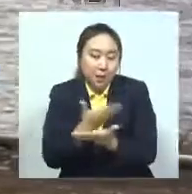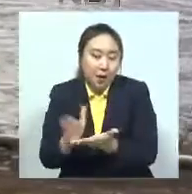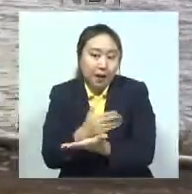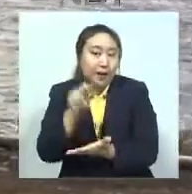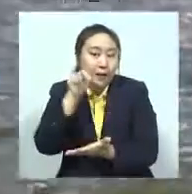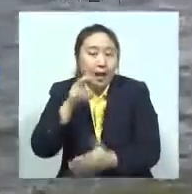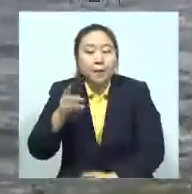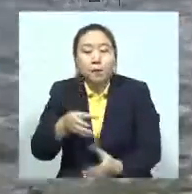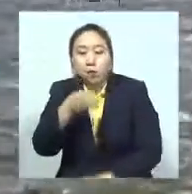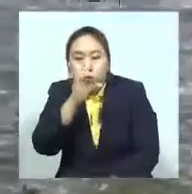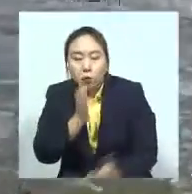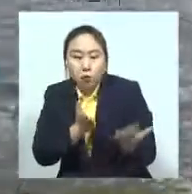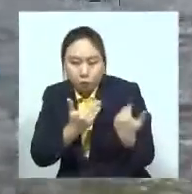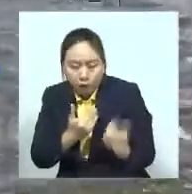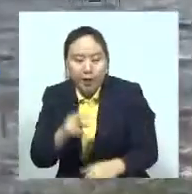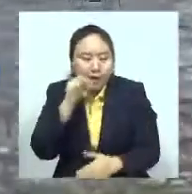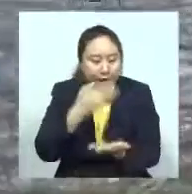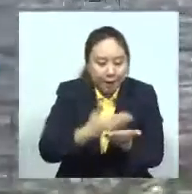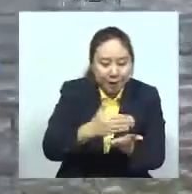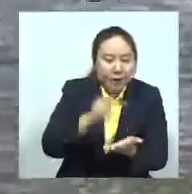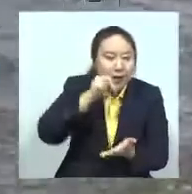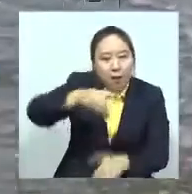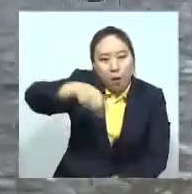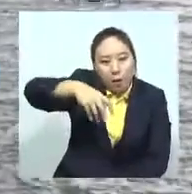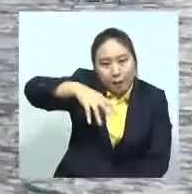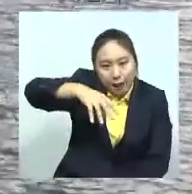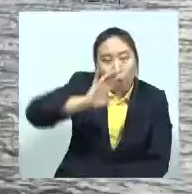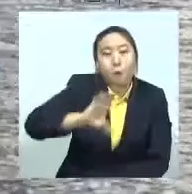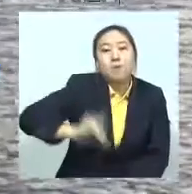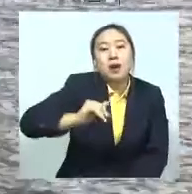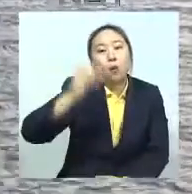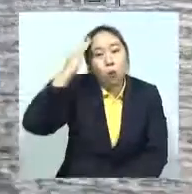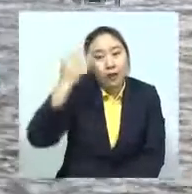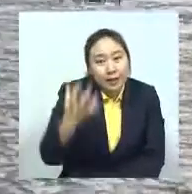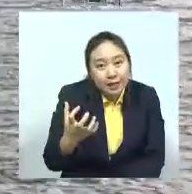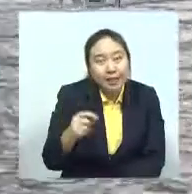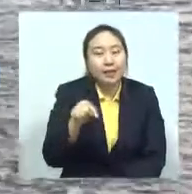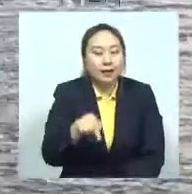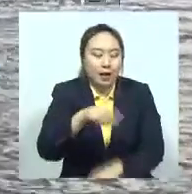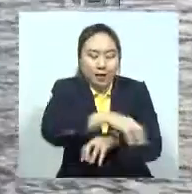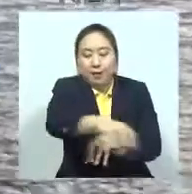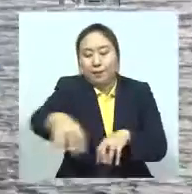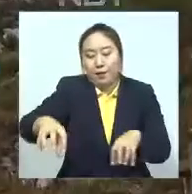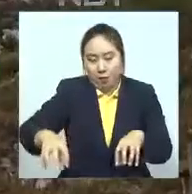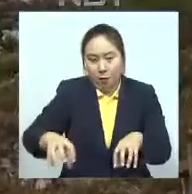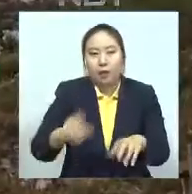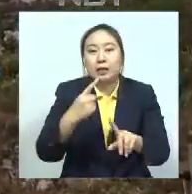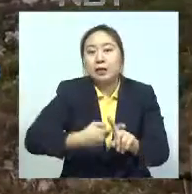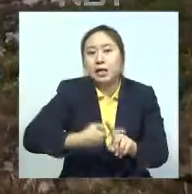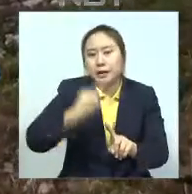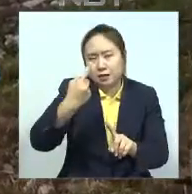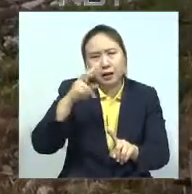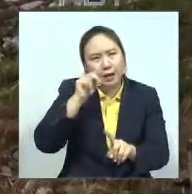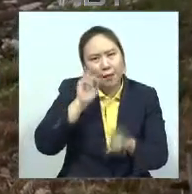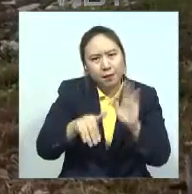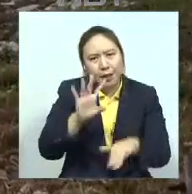โภคบริโภคน้ำผลิตประปาที่ใช้ในเทศบาลเมืองหัวหินและการประปาภูมิภาคสาขารอบๆตัวเมืองต่อเดือนเนี่ยใช้